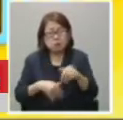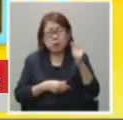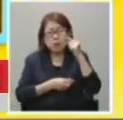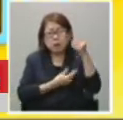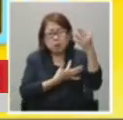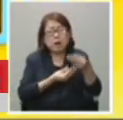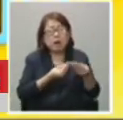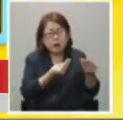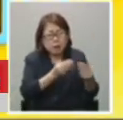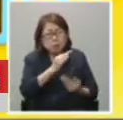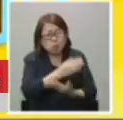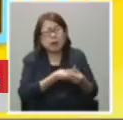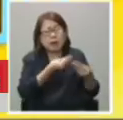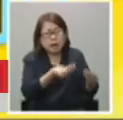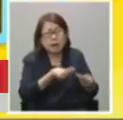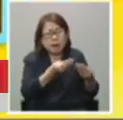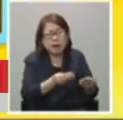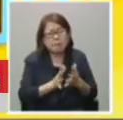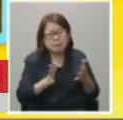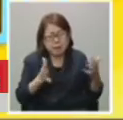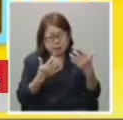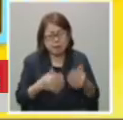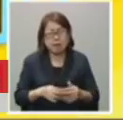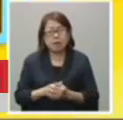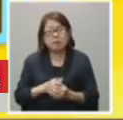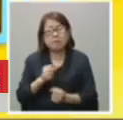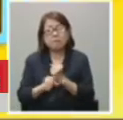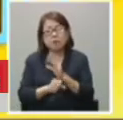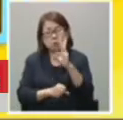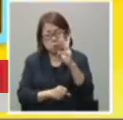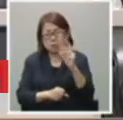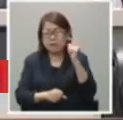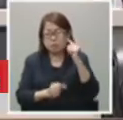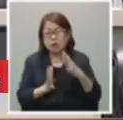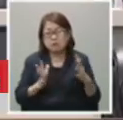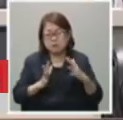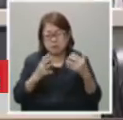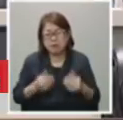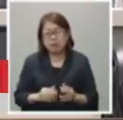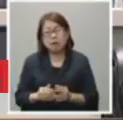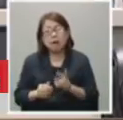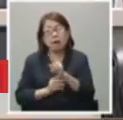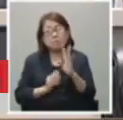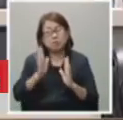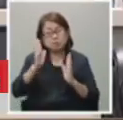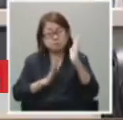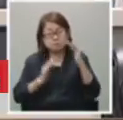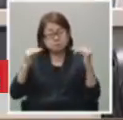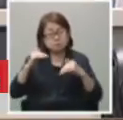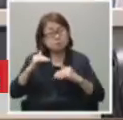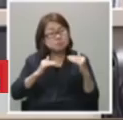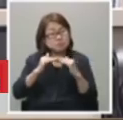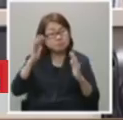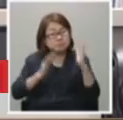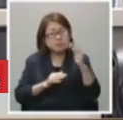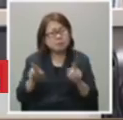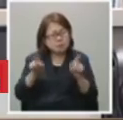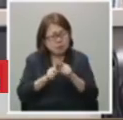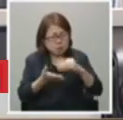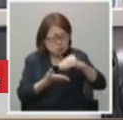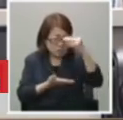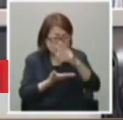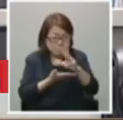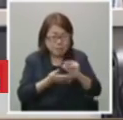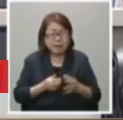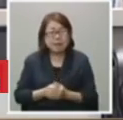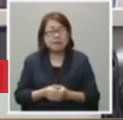และให้โอกาสท่านมันมากพอแล้วครับ6ปีนี้ผมถือว่าเยอะระบบประชาธิปไตยเนี่ยมันเหมือนเราเรียนมหาลัยอะครับตัวเลข4เนี่ยเป็